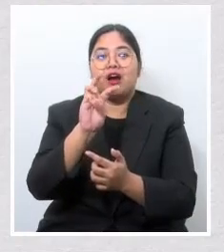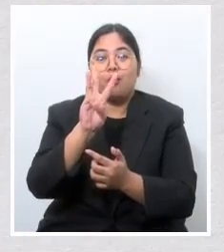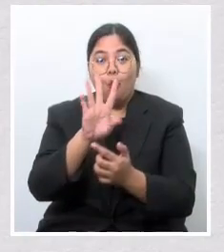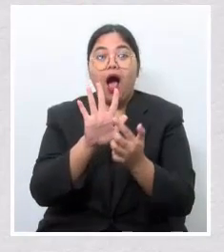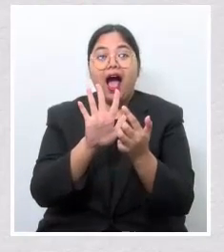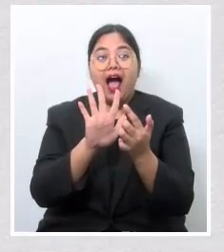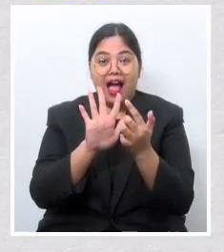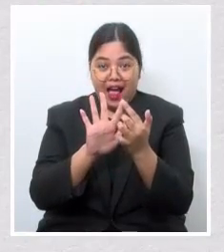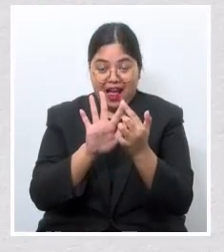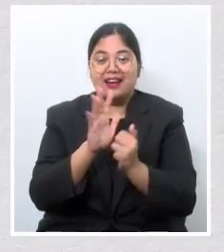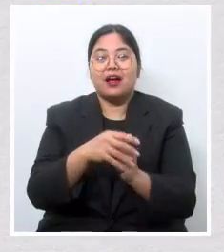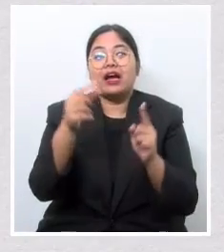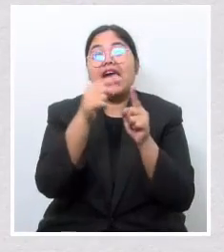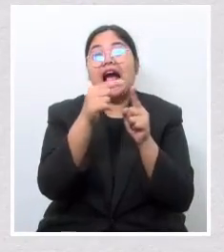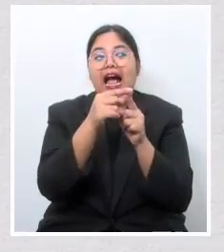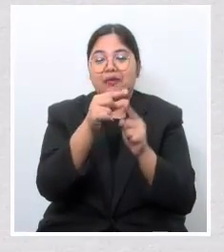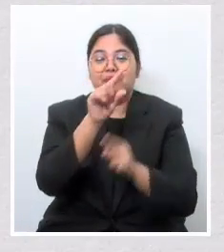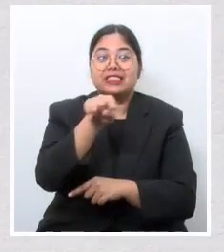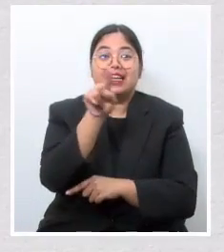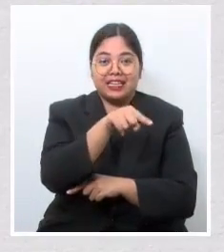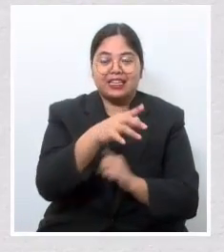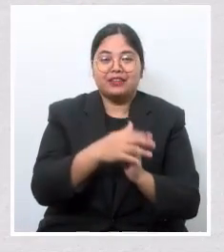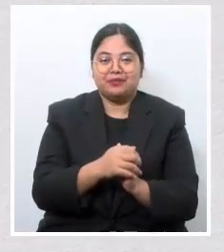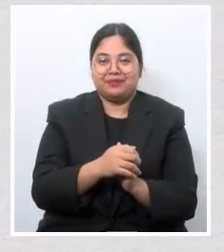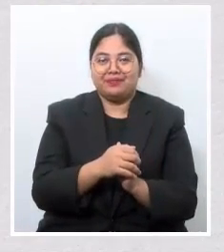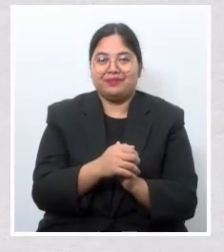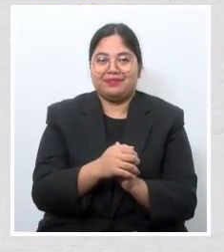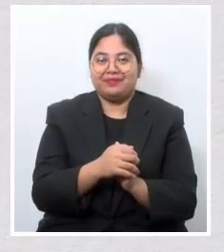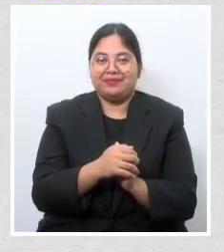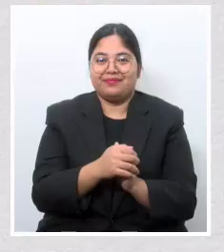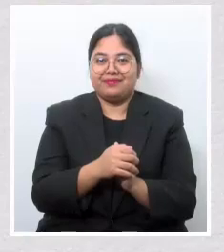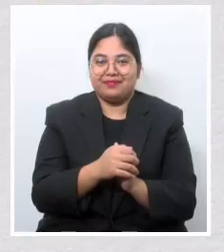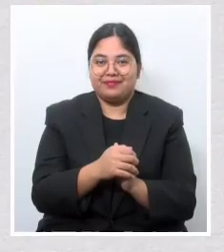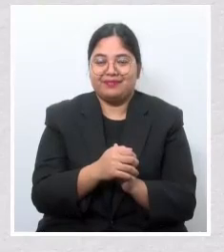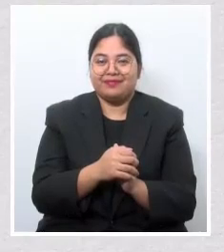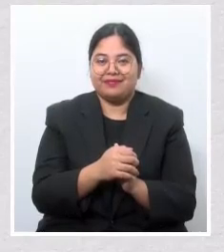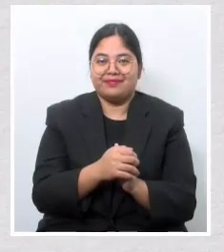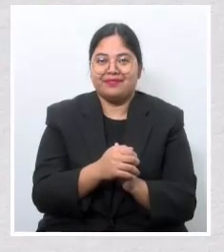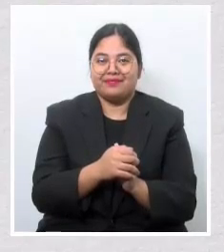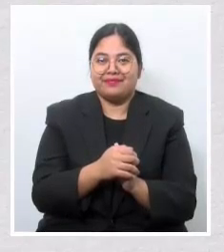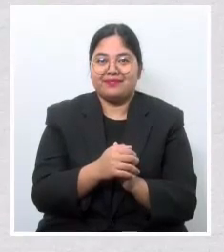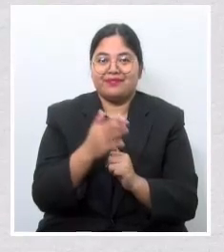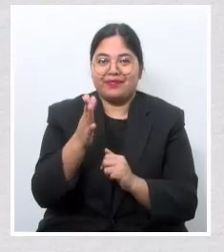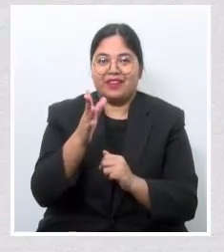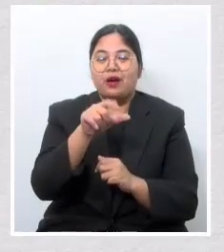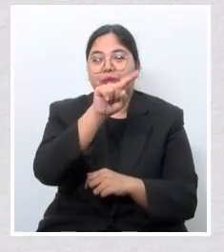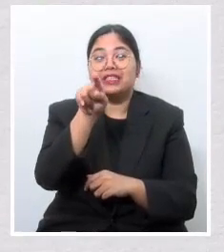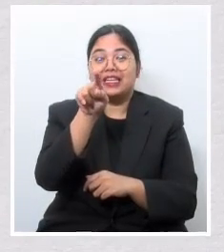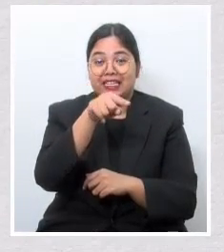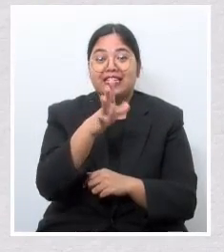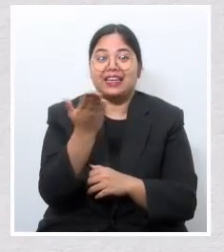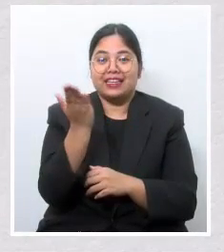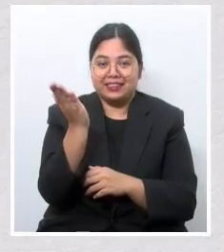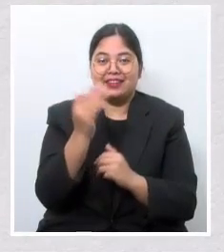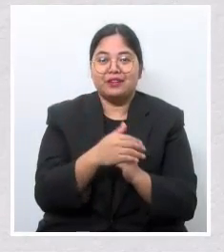อวัยวะคำศัพท์อวัยวะภาษาอังกฤษก็คือ Bodyพ e a r e